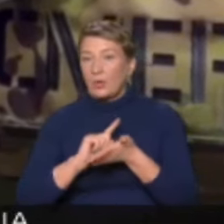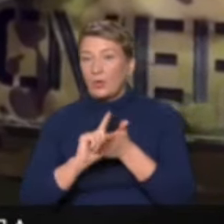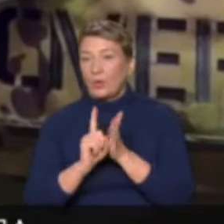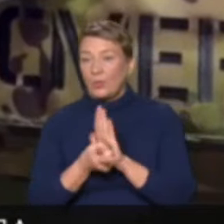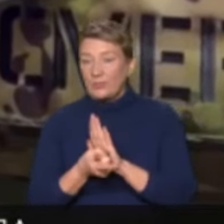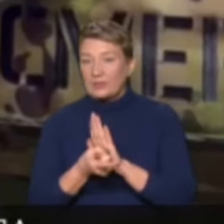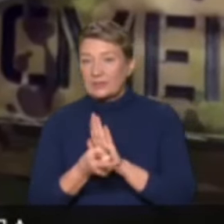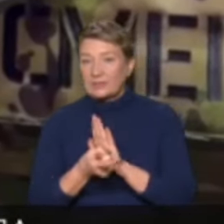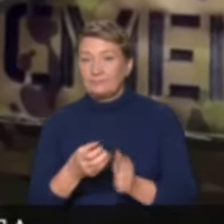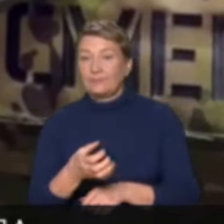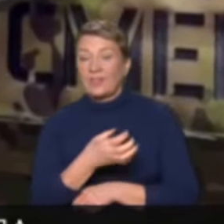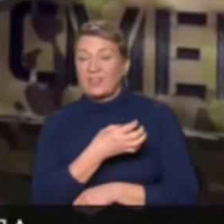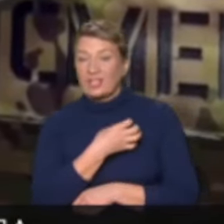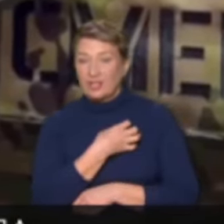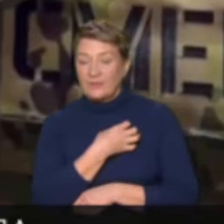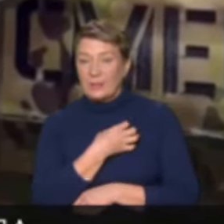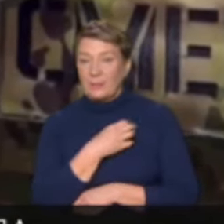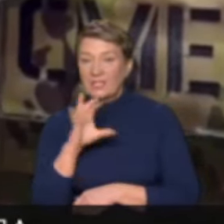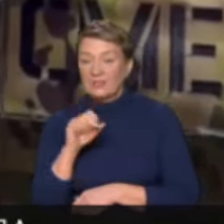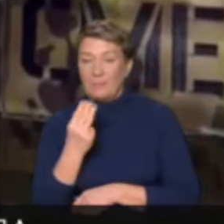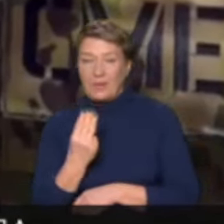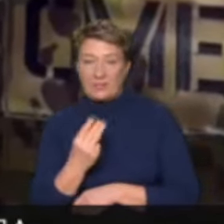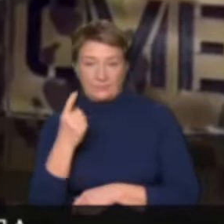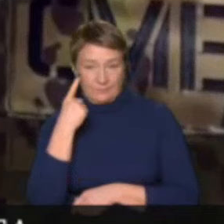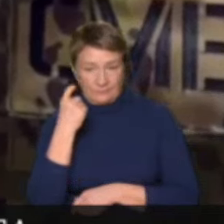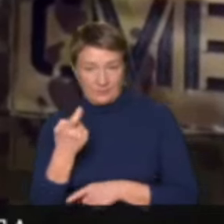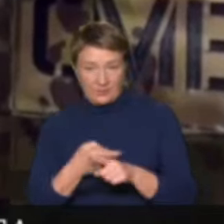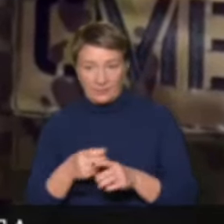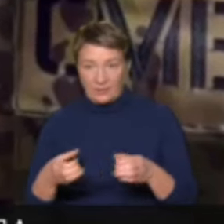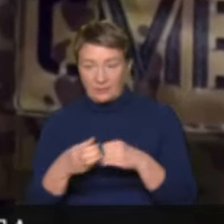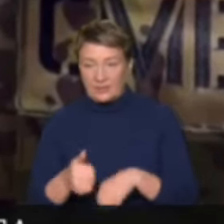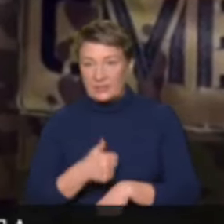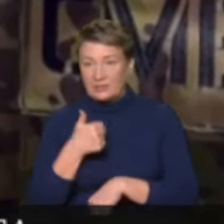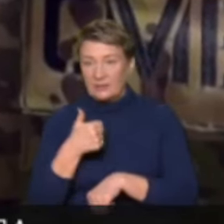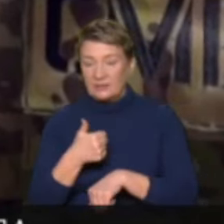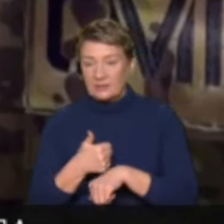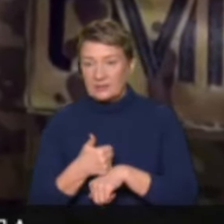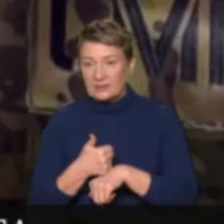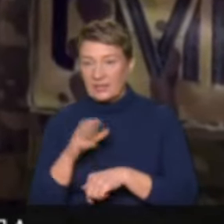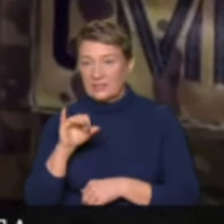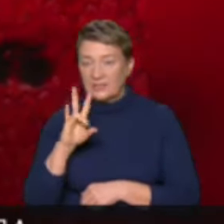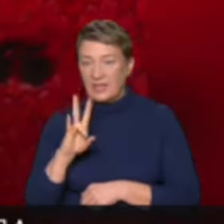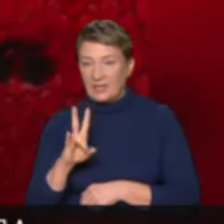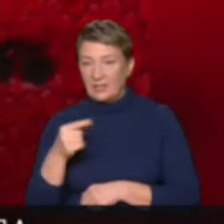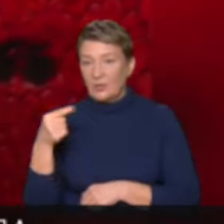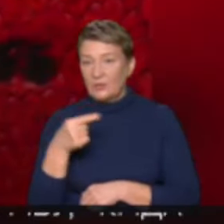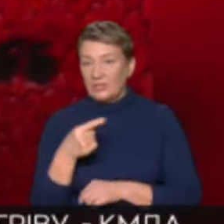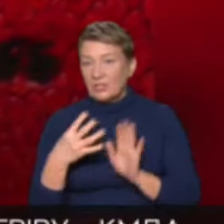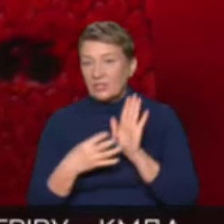СМЕРШ. Британські аналітики нагадують, що цей підрозділ заснував ще Сталін у